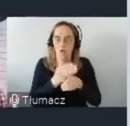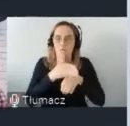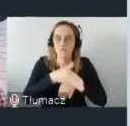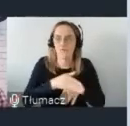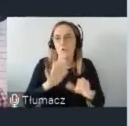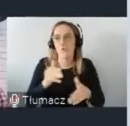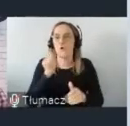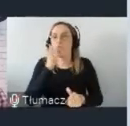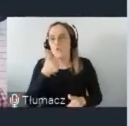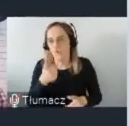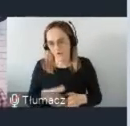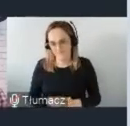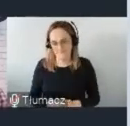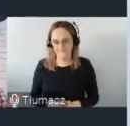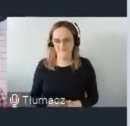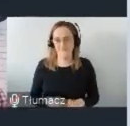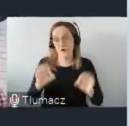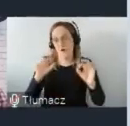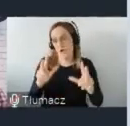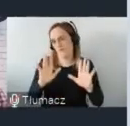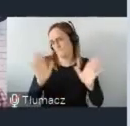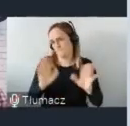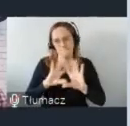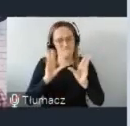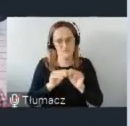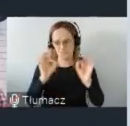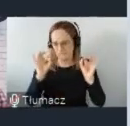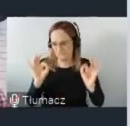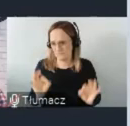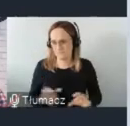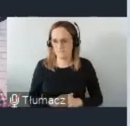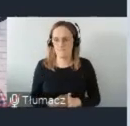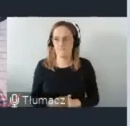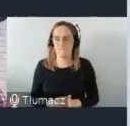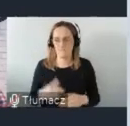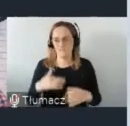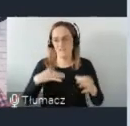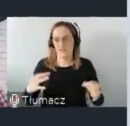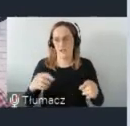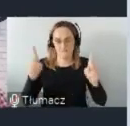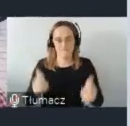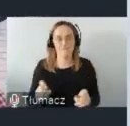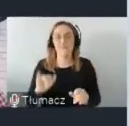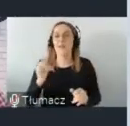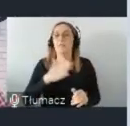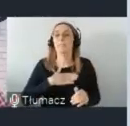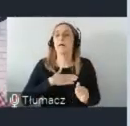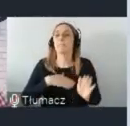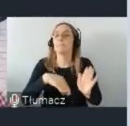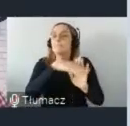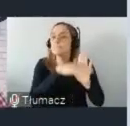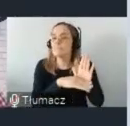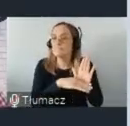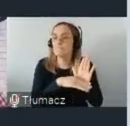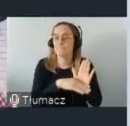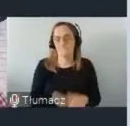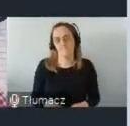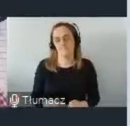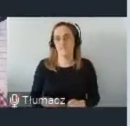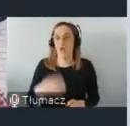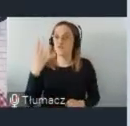jutrzejsza. Okej, na razie okej. No to jak w porządku, to lecimy. Jaki mam program tego spotkania. Mam cztery takie